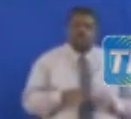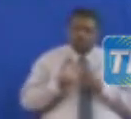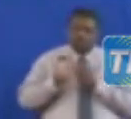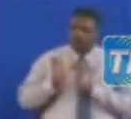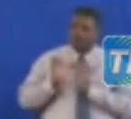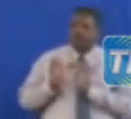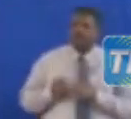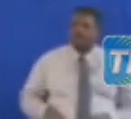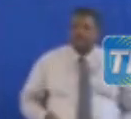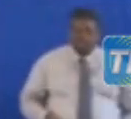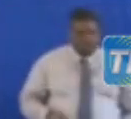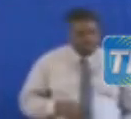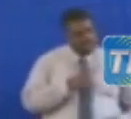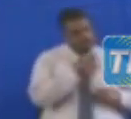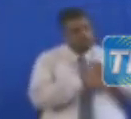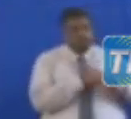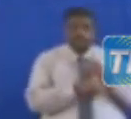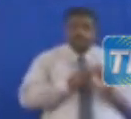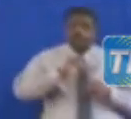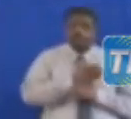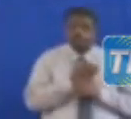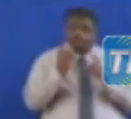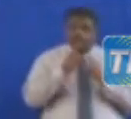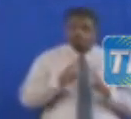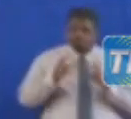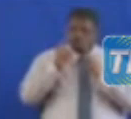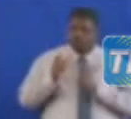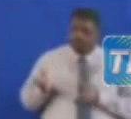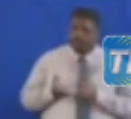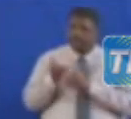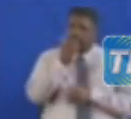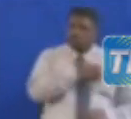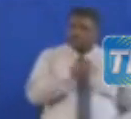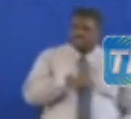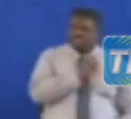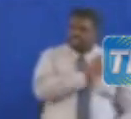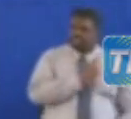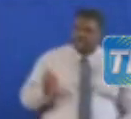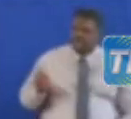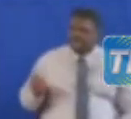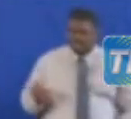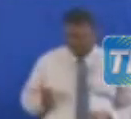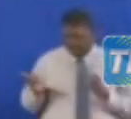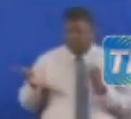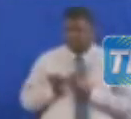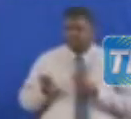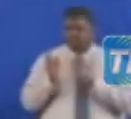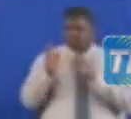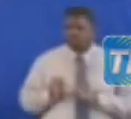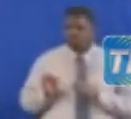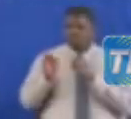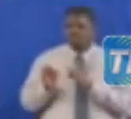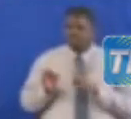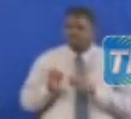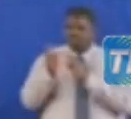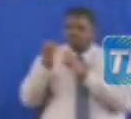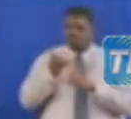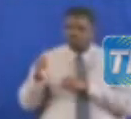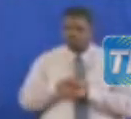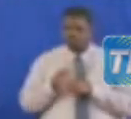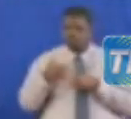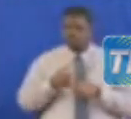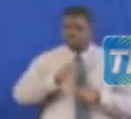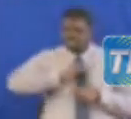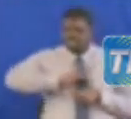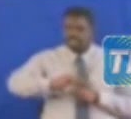e-learning. Tutaendelea na ukarabati wa chuo cha maendeleo ya wananchi Kibaha, sambamba na kuboresha miundombinu ya mashamba